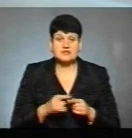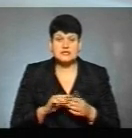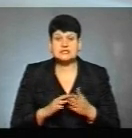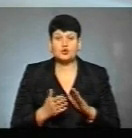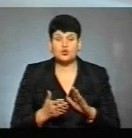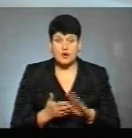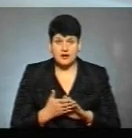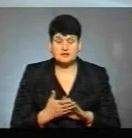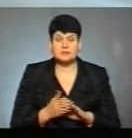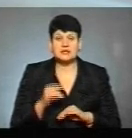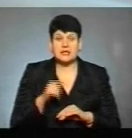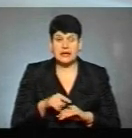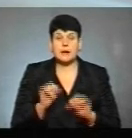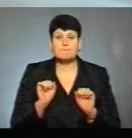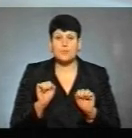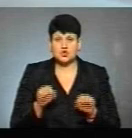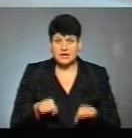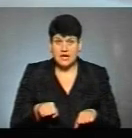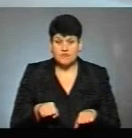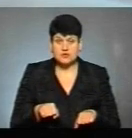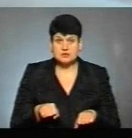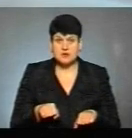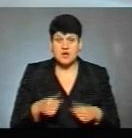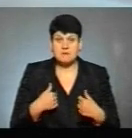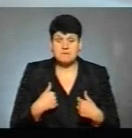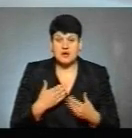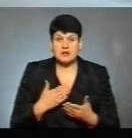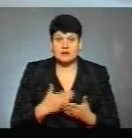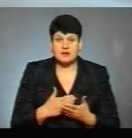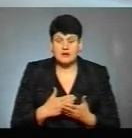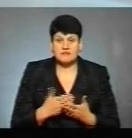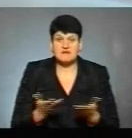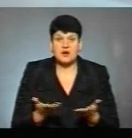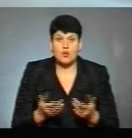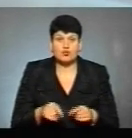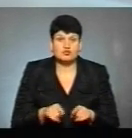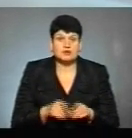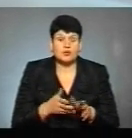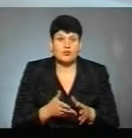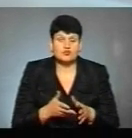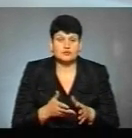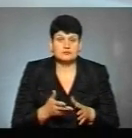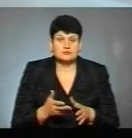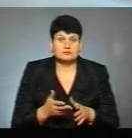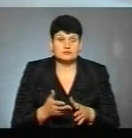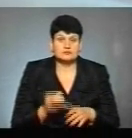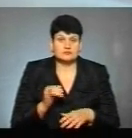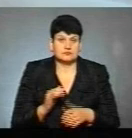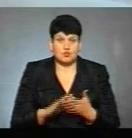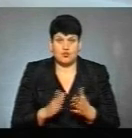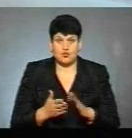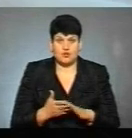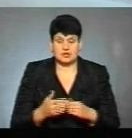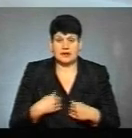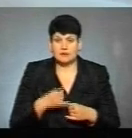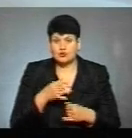ситуації, при таких можливостях, і ми знаходимося в якомусь такому жалюгідному положенні. І я не скажу,